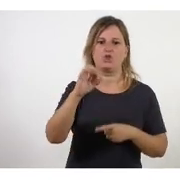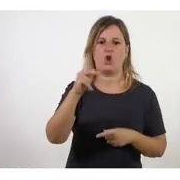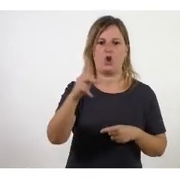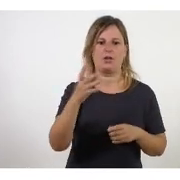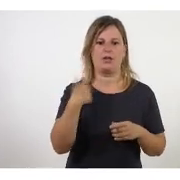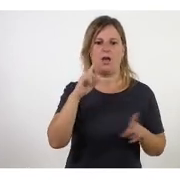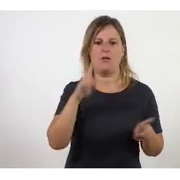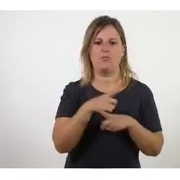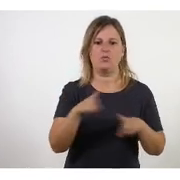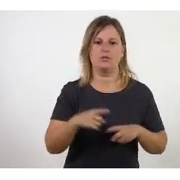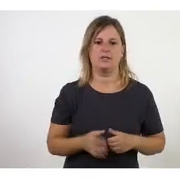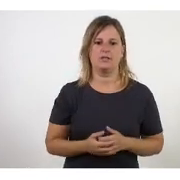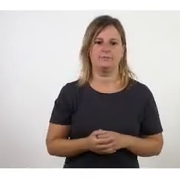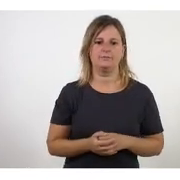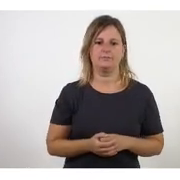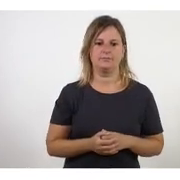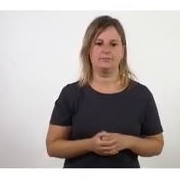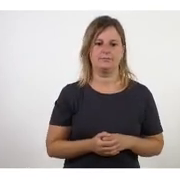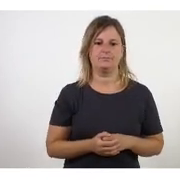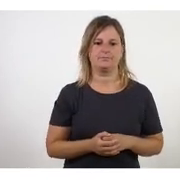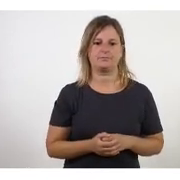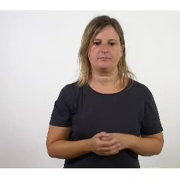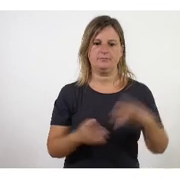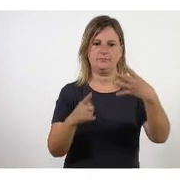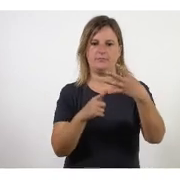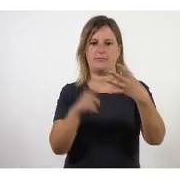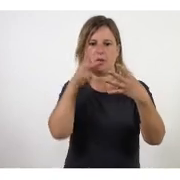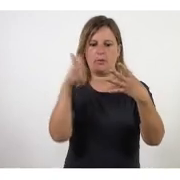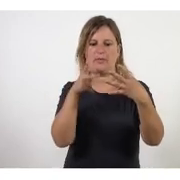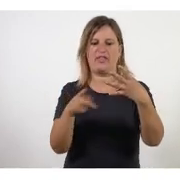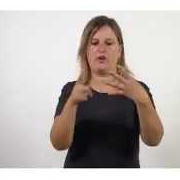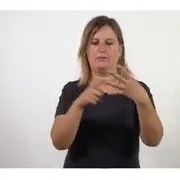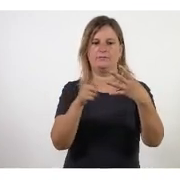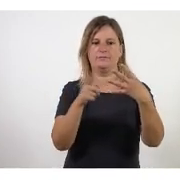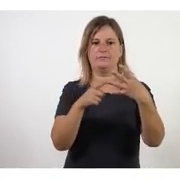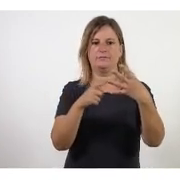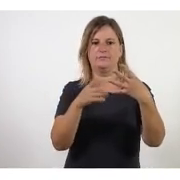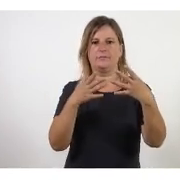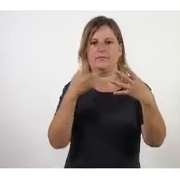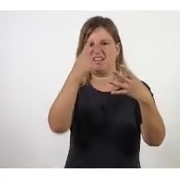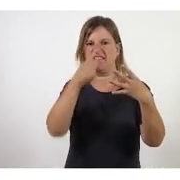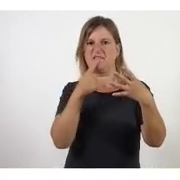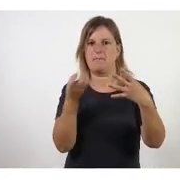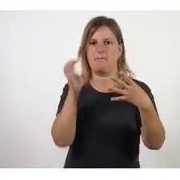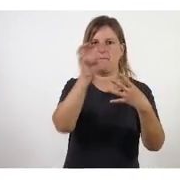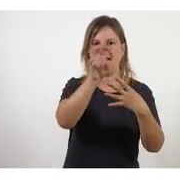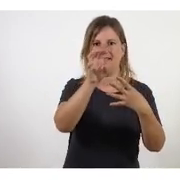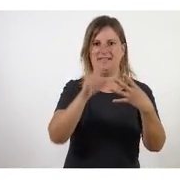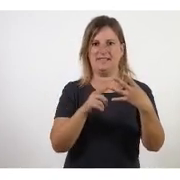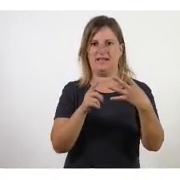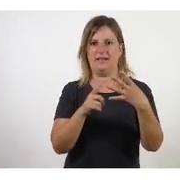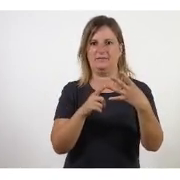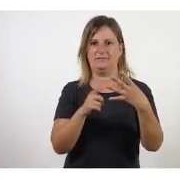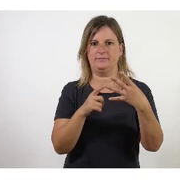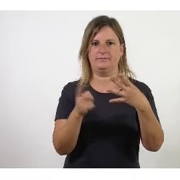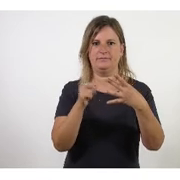de música. Tenim a baix de tot la pista de vídeo, al mig una pista d'imatge sobreimpressionada,